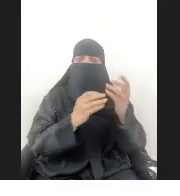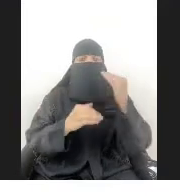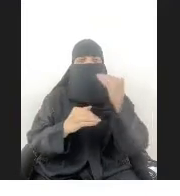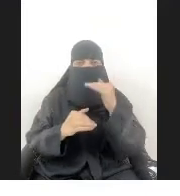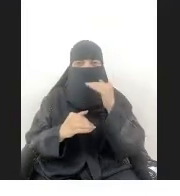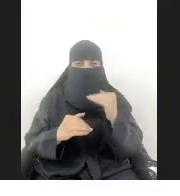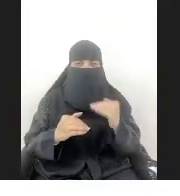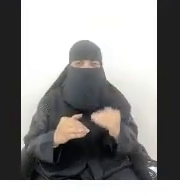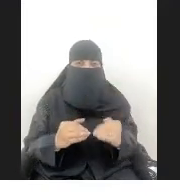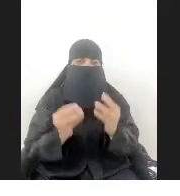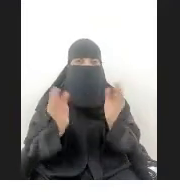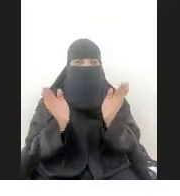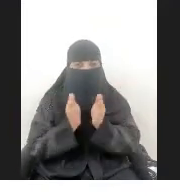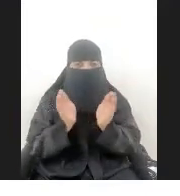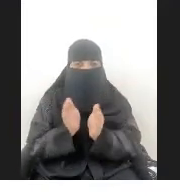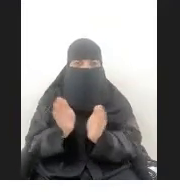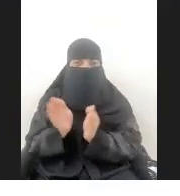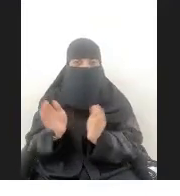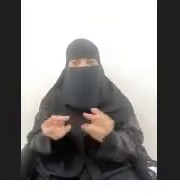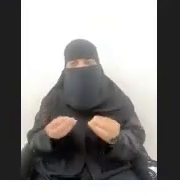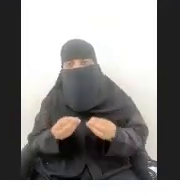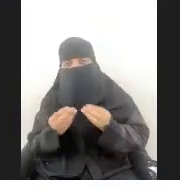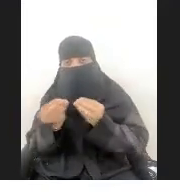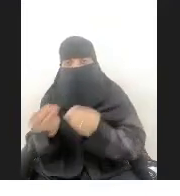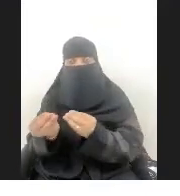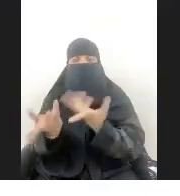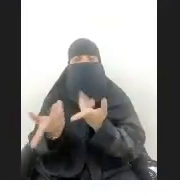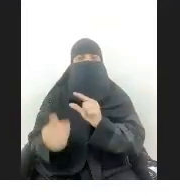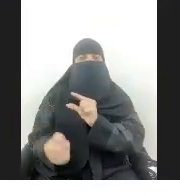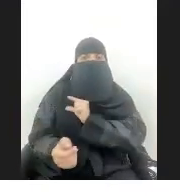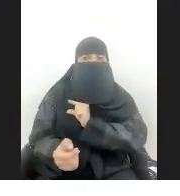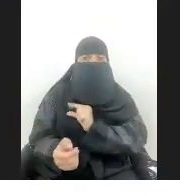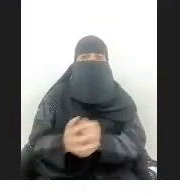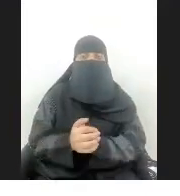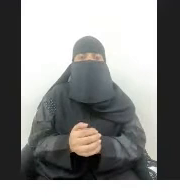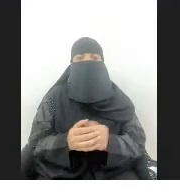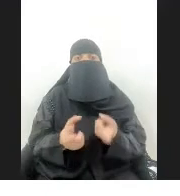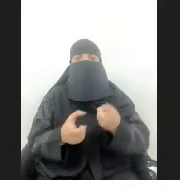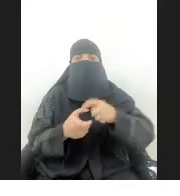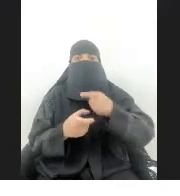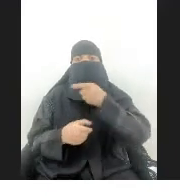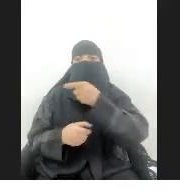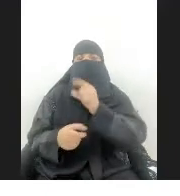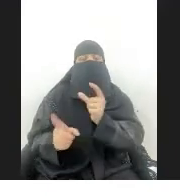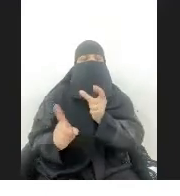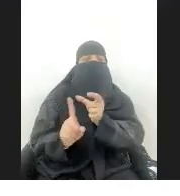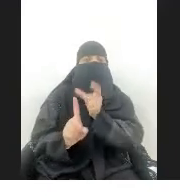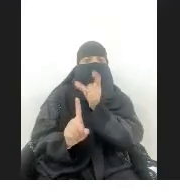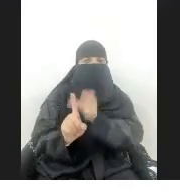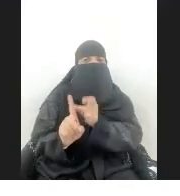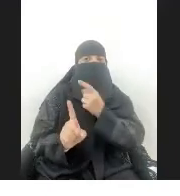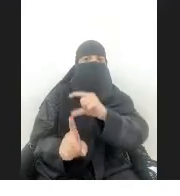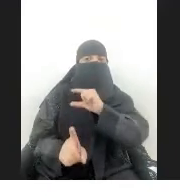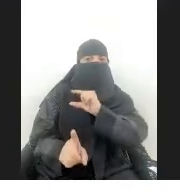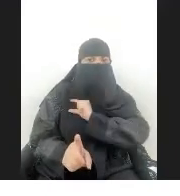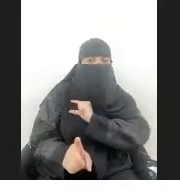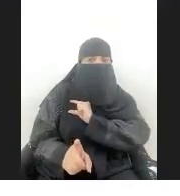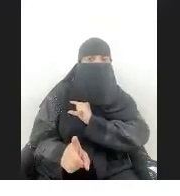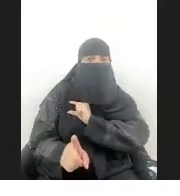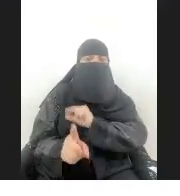صغيرة تقدم للطالب أو توصل بالطالب، يعني في